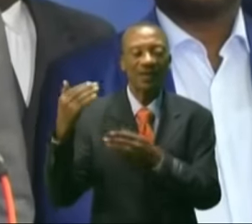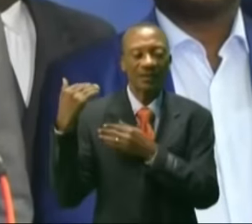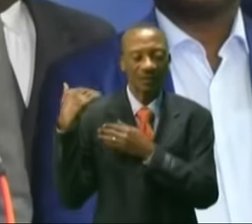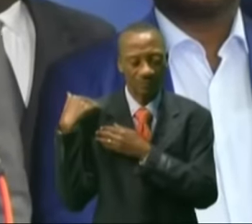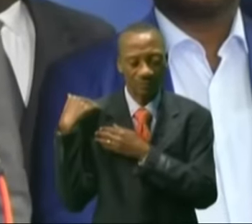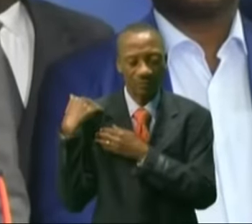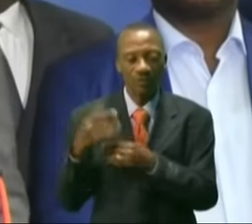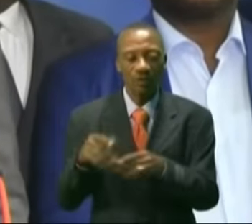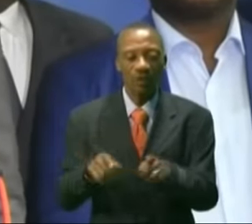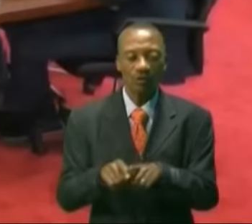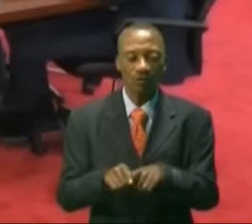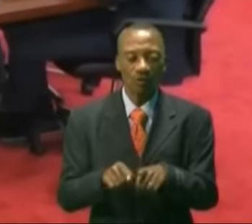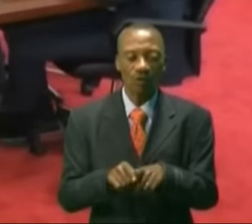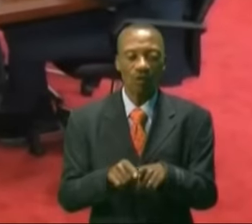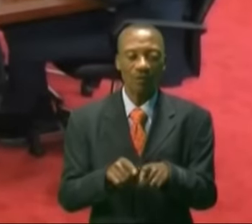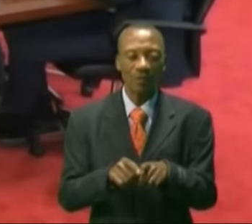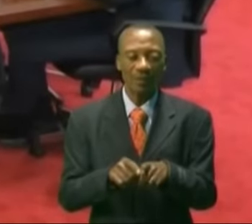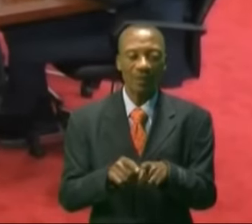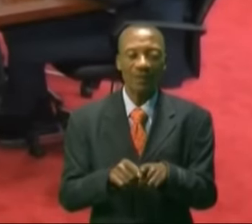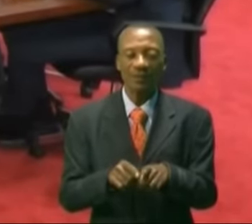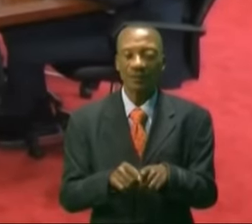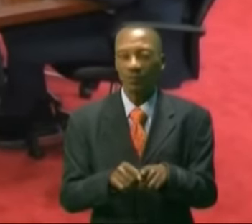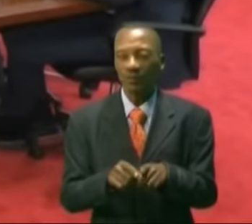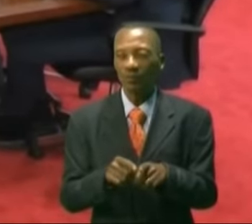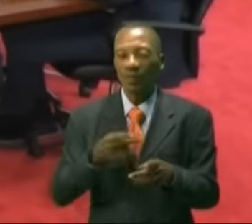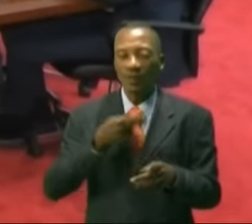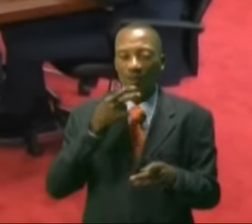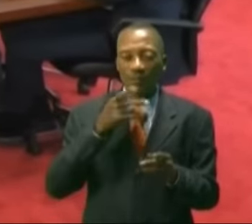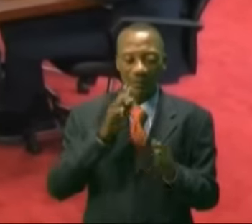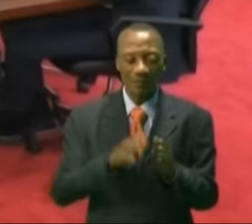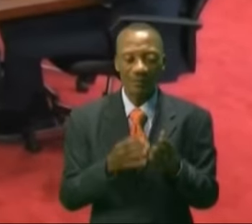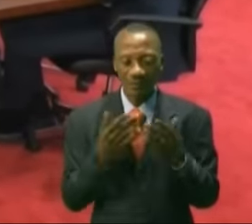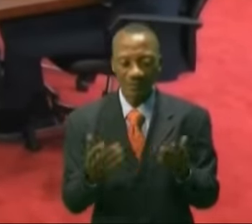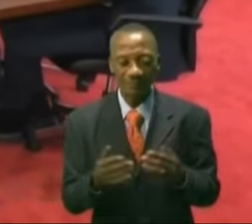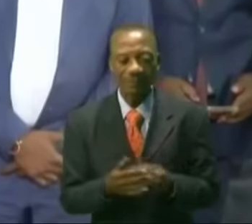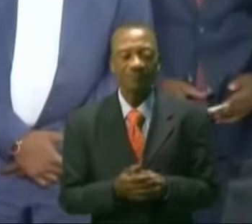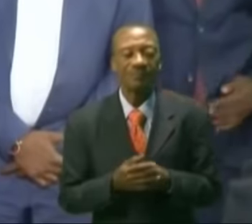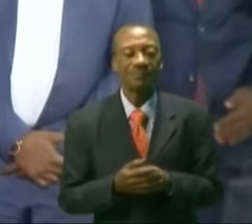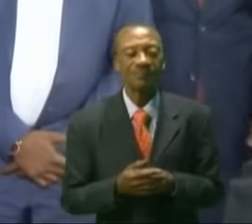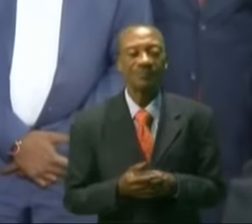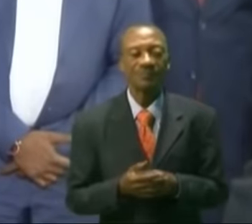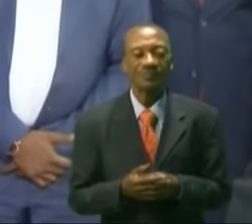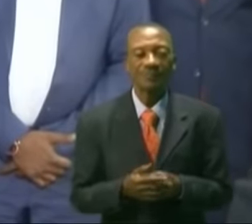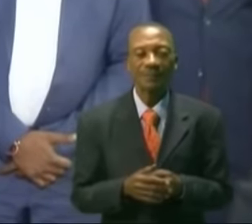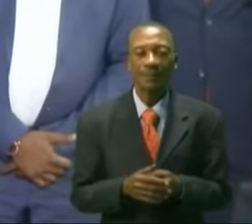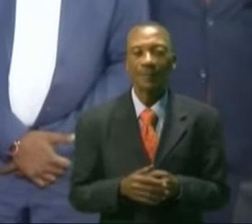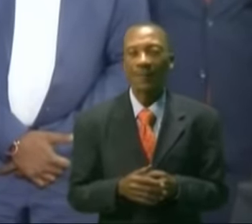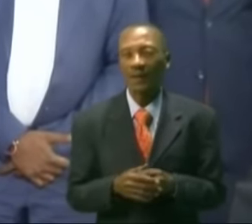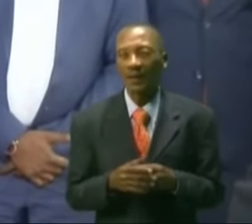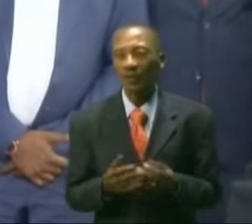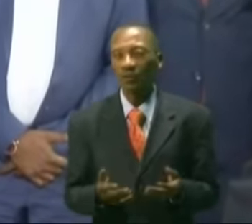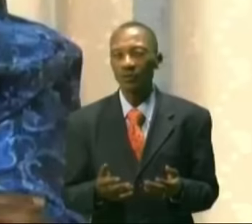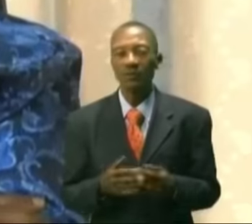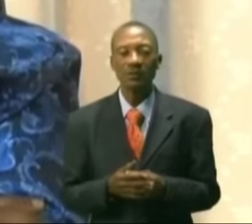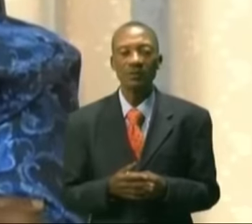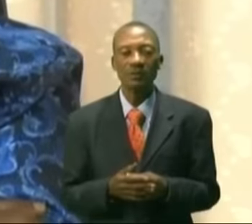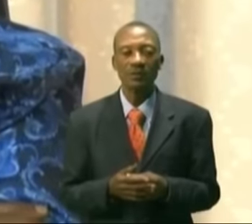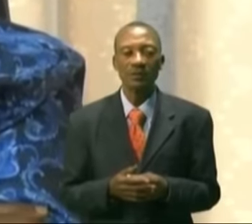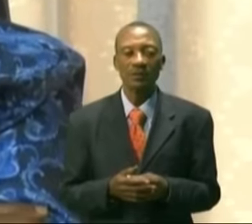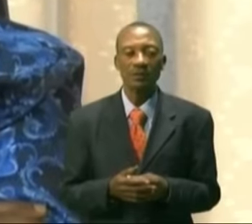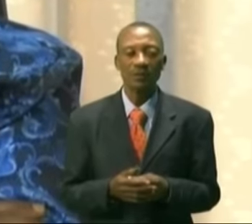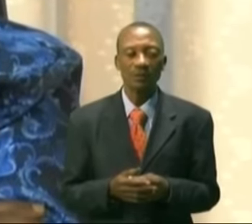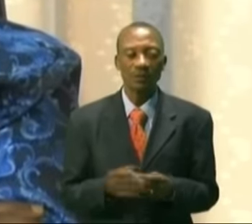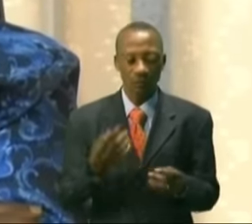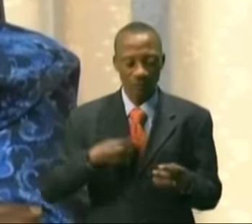l'honorable Bimoala Ron Roger. De par cette rencontre, nous avons acté la création de ce réseau. Nous avons déjà transmis à l'honorable président le